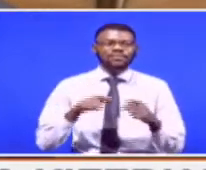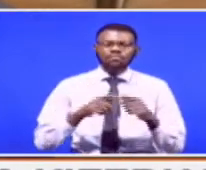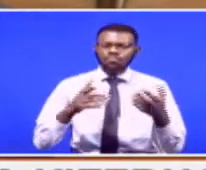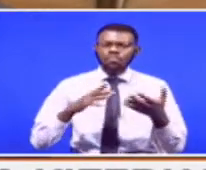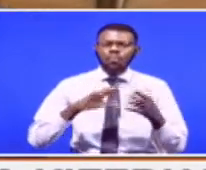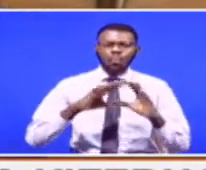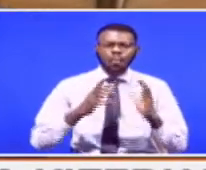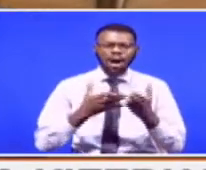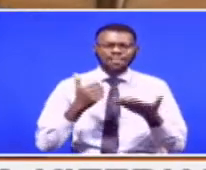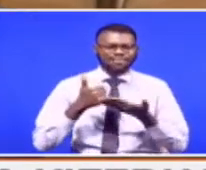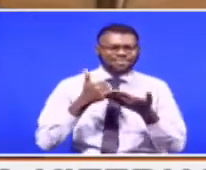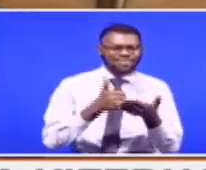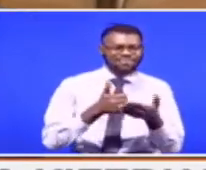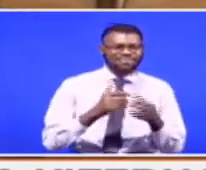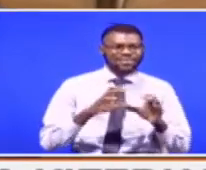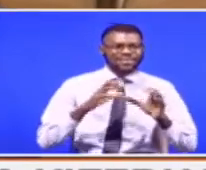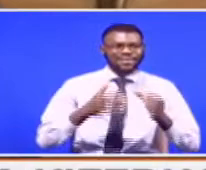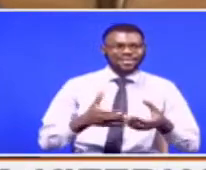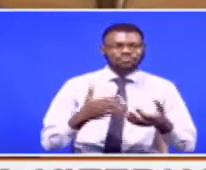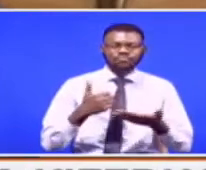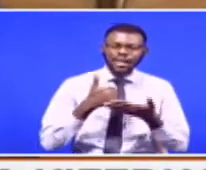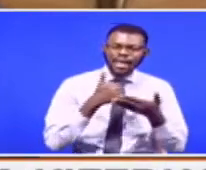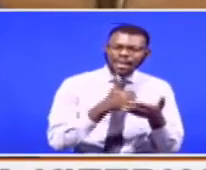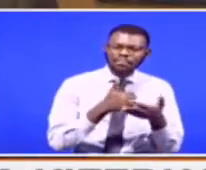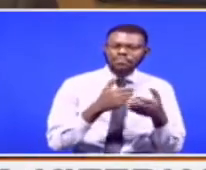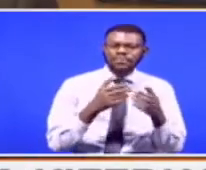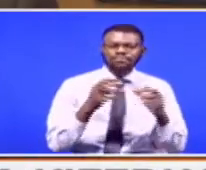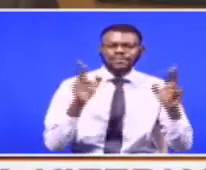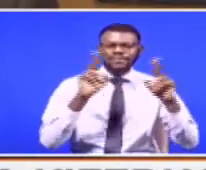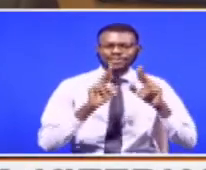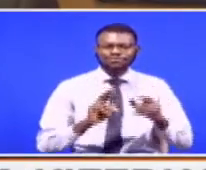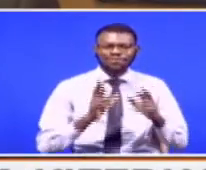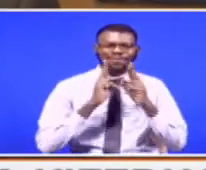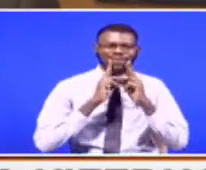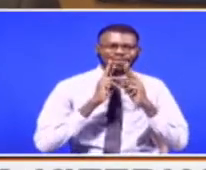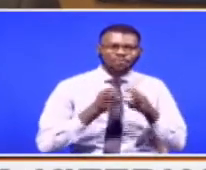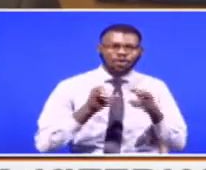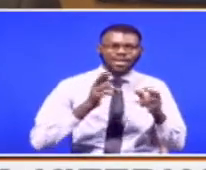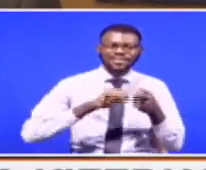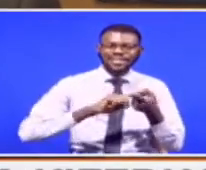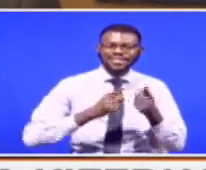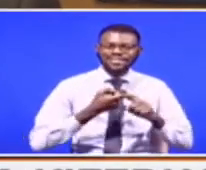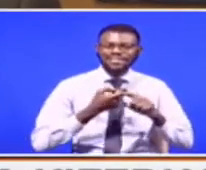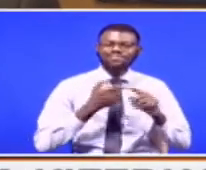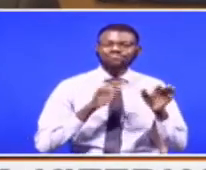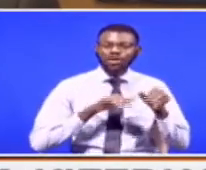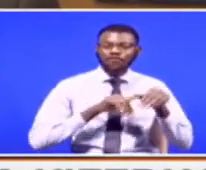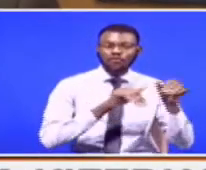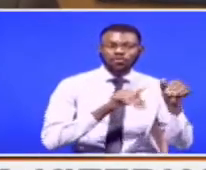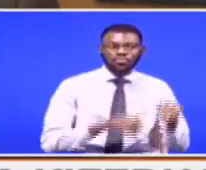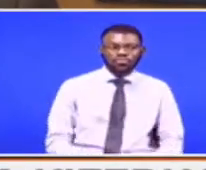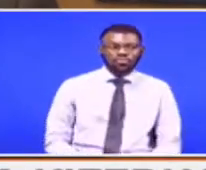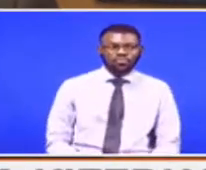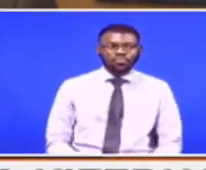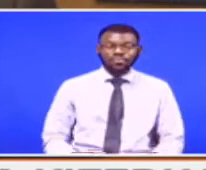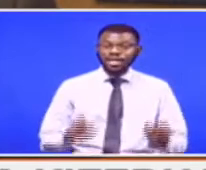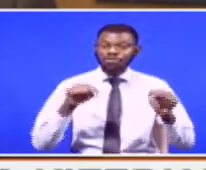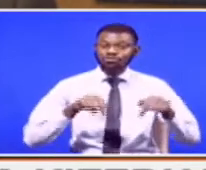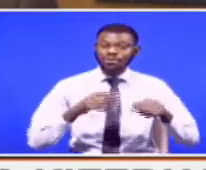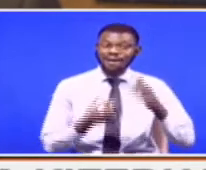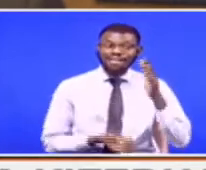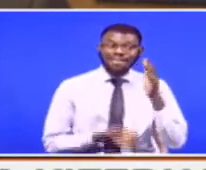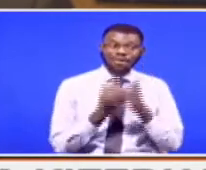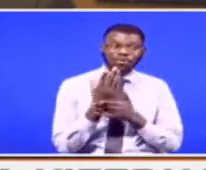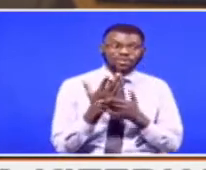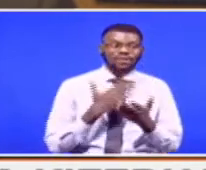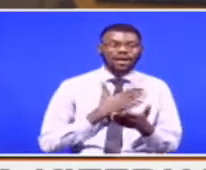companies enhance their compliance with international reporting standards. So today, as we launch our FIRE